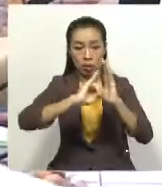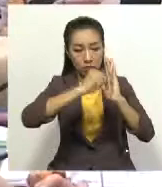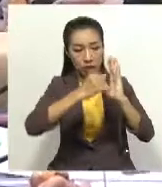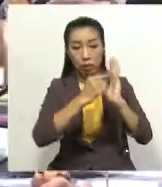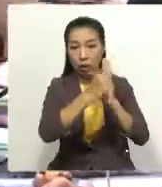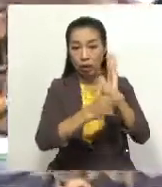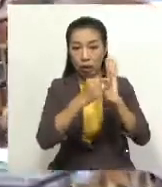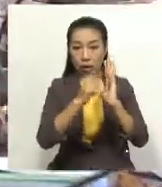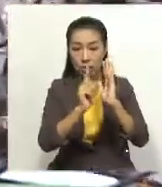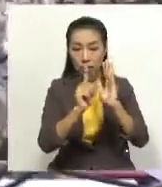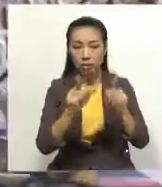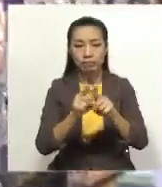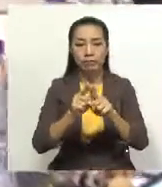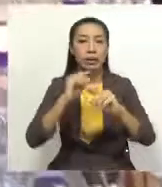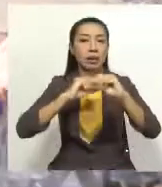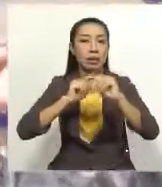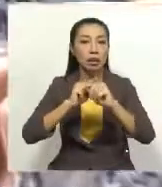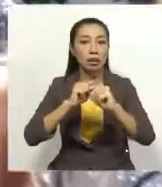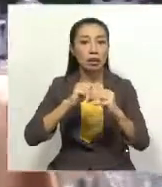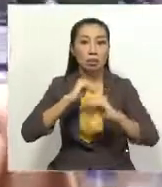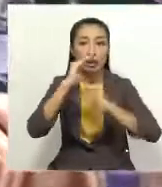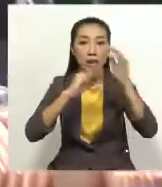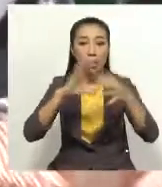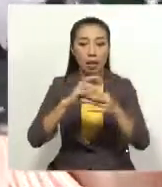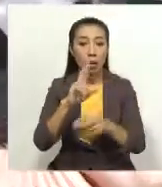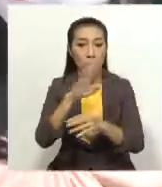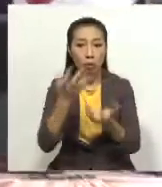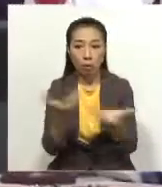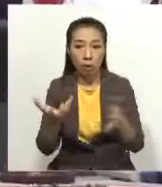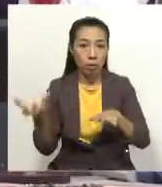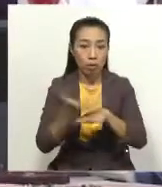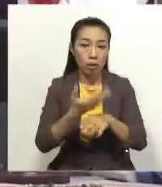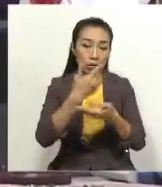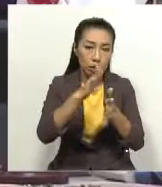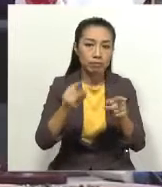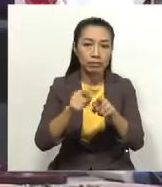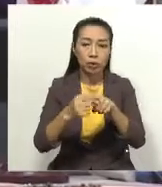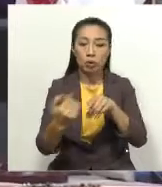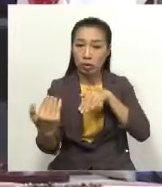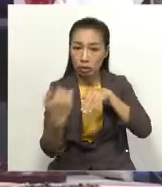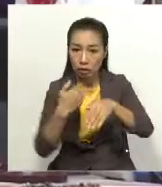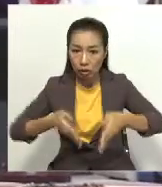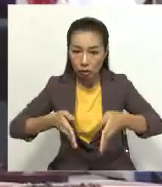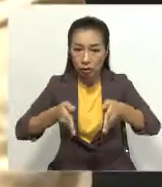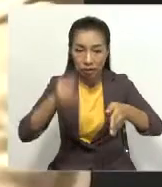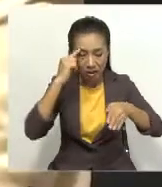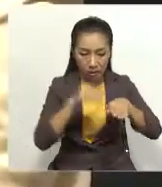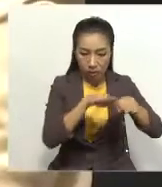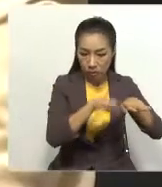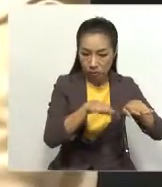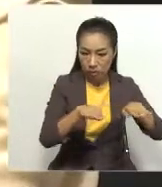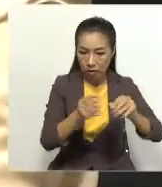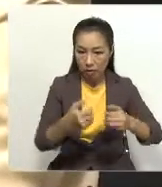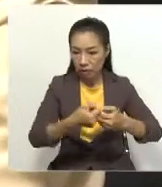2ประกอบด้วยการพัฒนาระบบโลจิสติกอาทิโครงข่ายคมนาคมทางถนนขยายเป็น4ช่องจราจรตลอดส